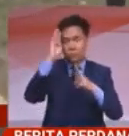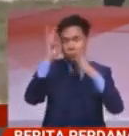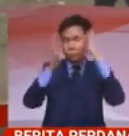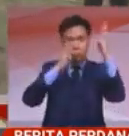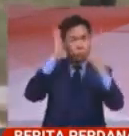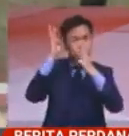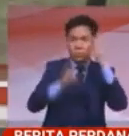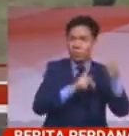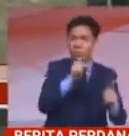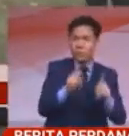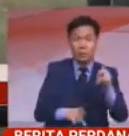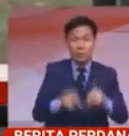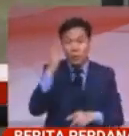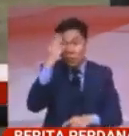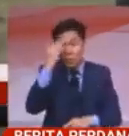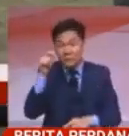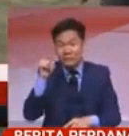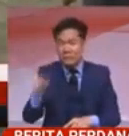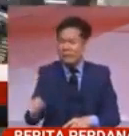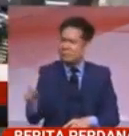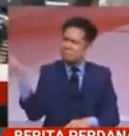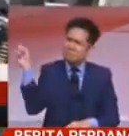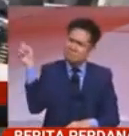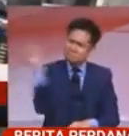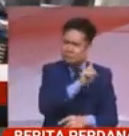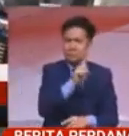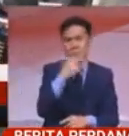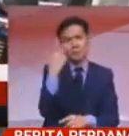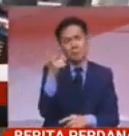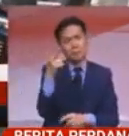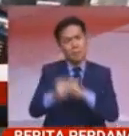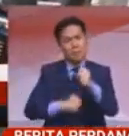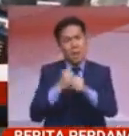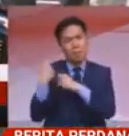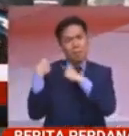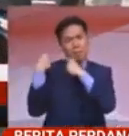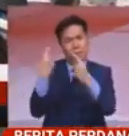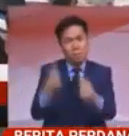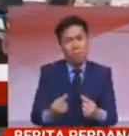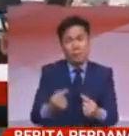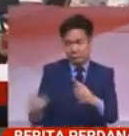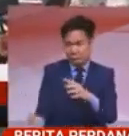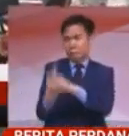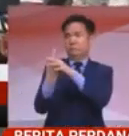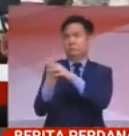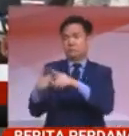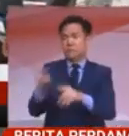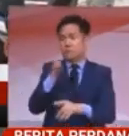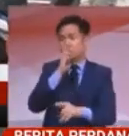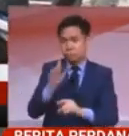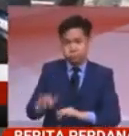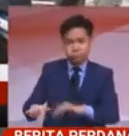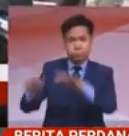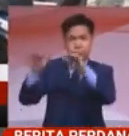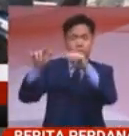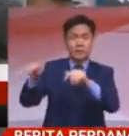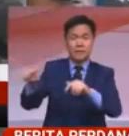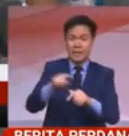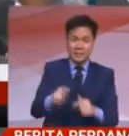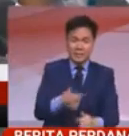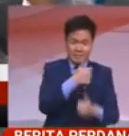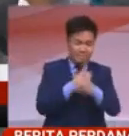penduduk kerana ia didakwa paling buruk sejak 13 tahun lalu. Pengerusi Jawatankuasa Pelancongan Alam Sekitar, Peladangan